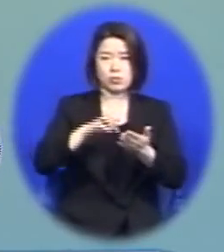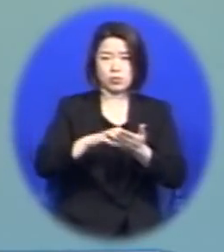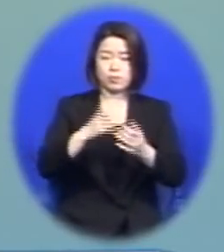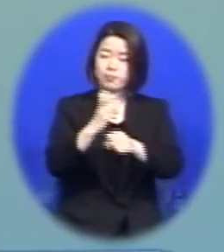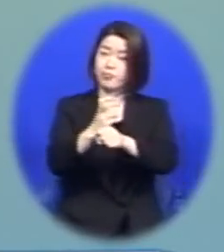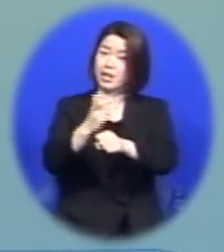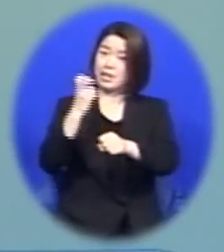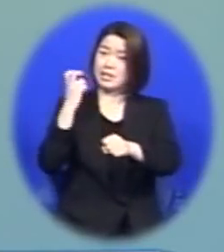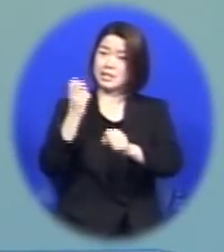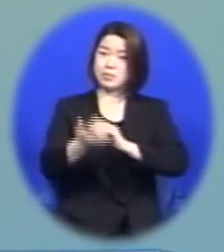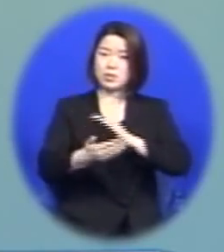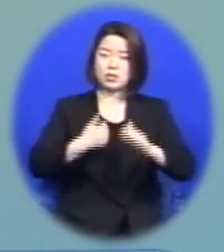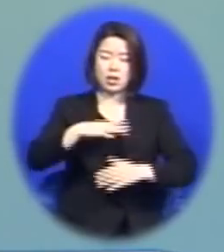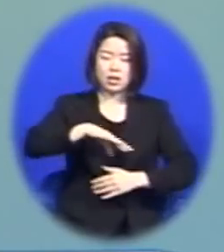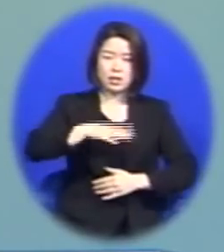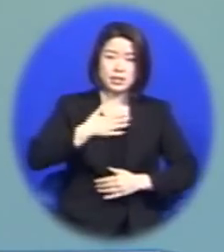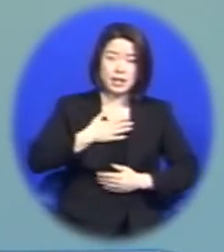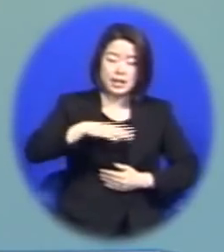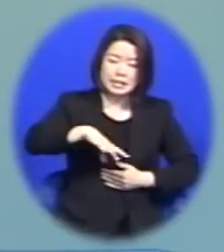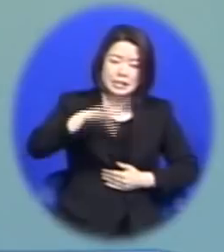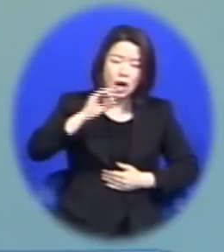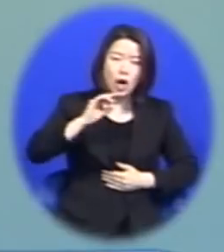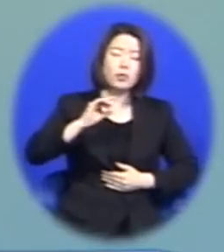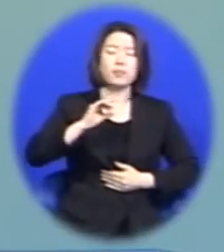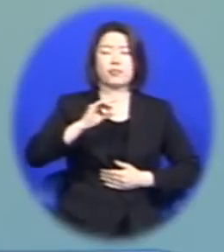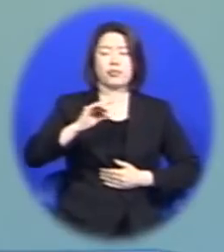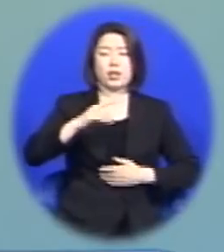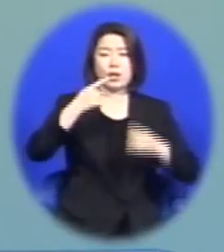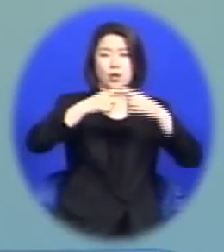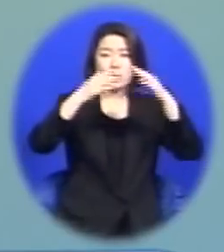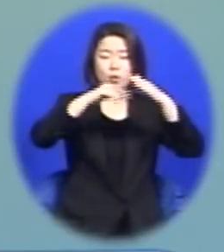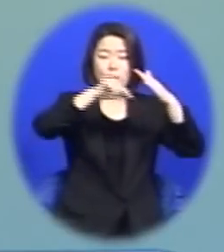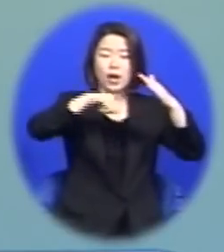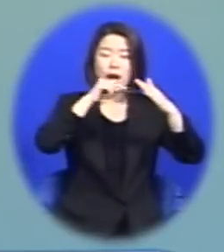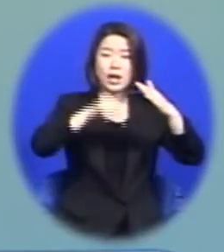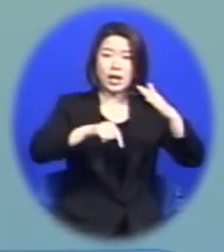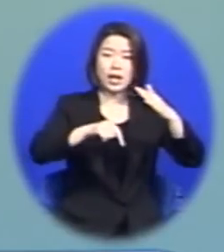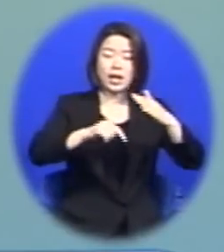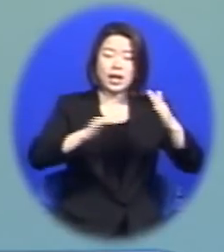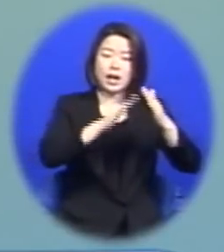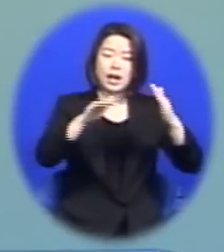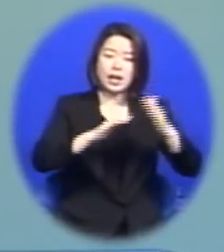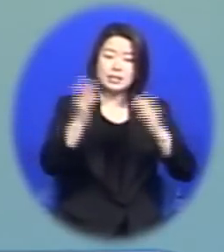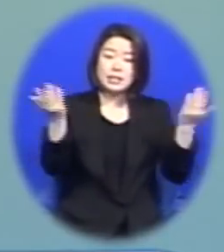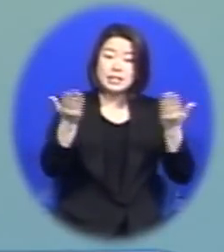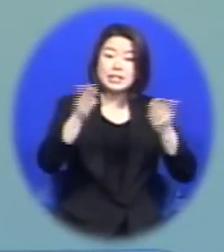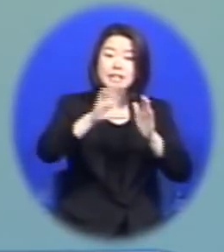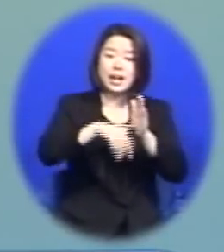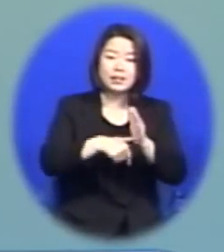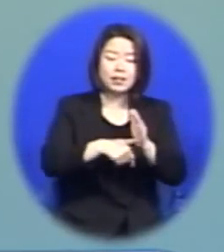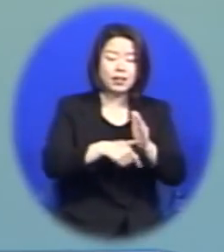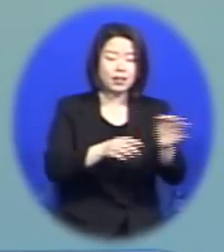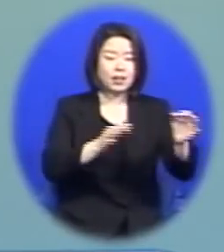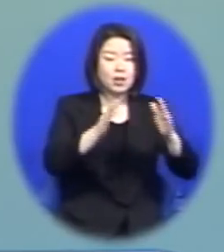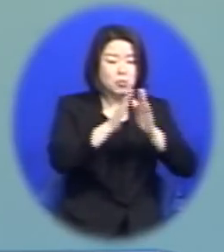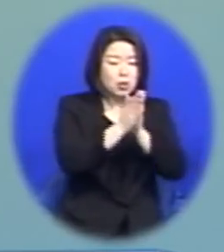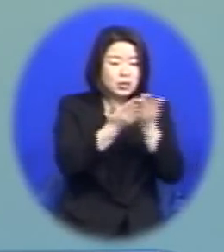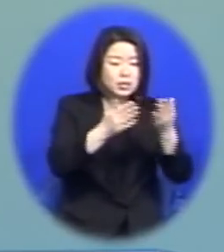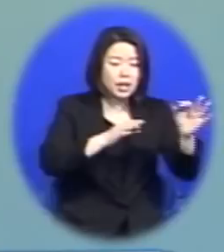처음 목회하면서 교회의 가정 사역을 처음 시작할 때는 서점에 책이 몇권 안됐습니다